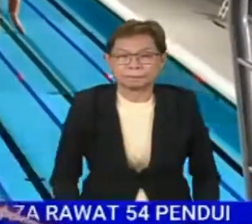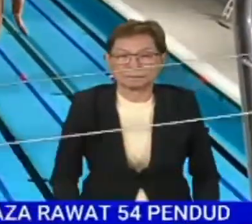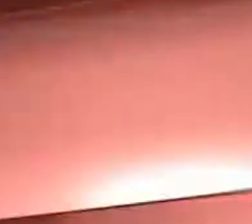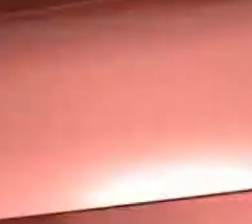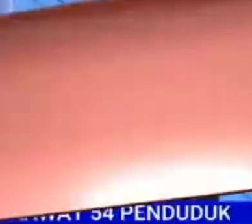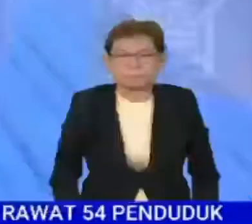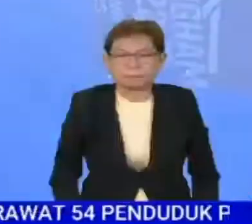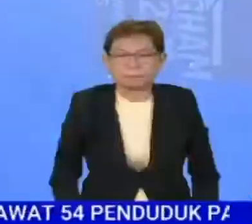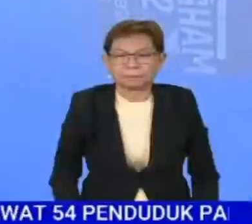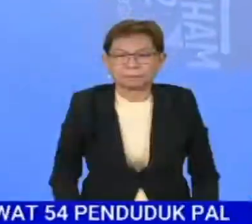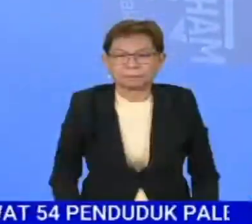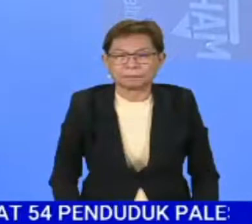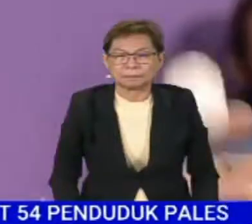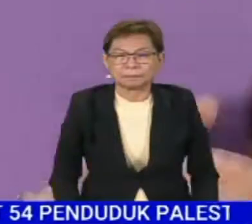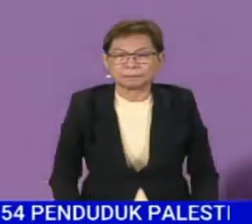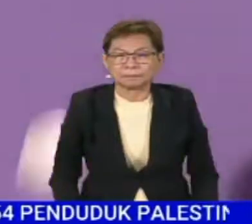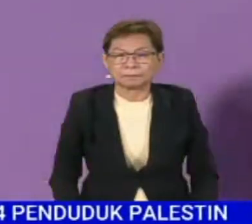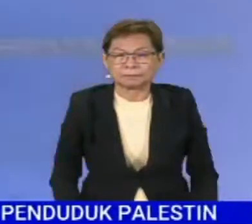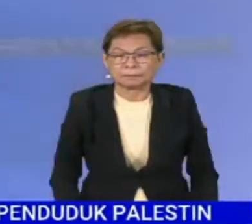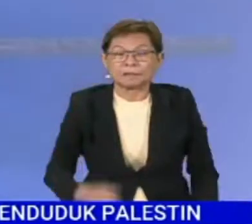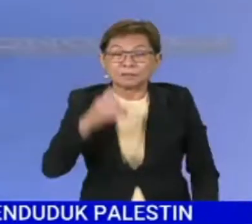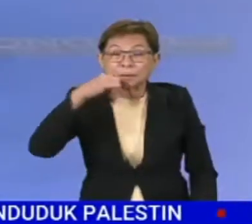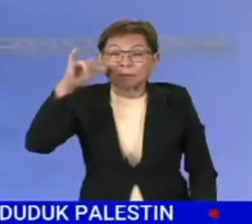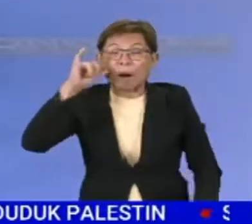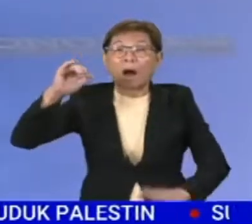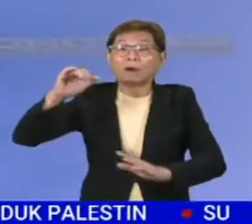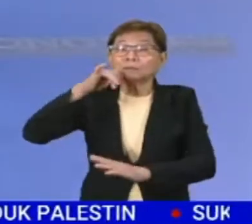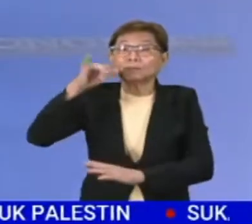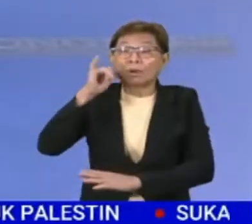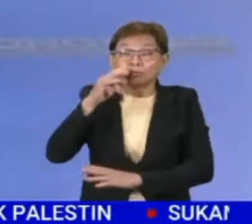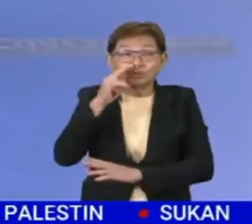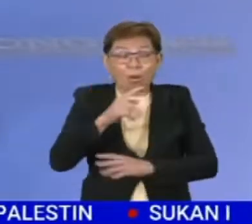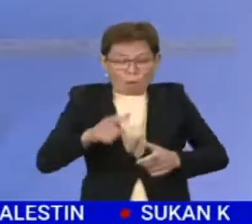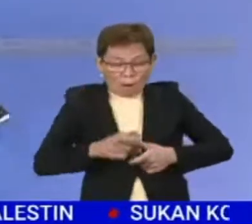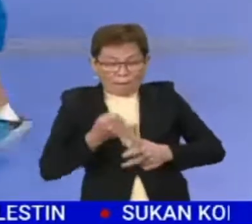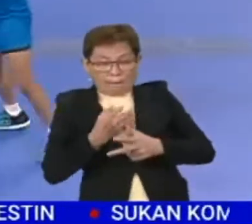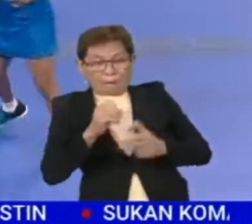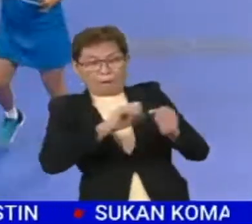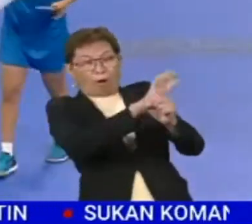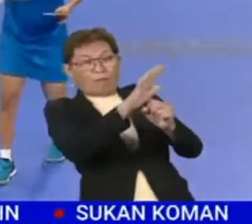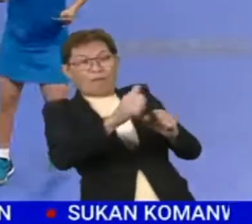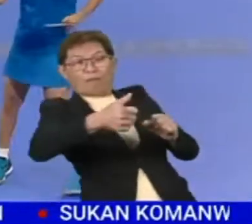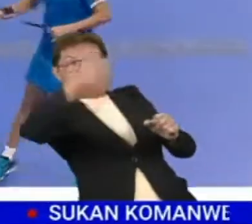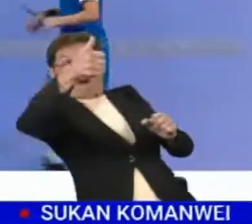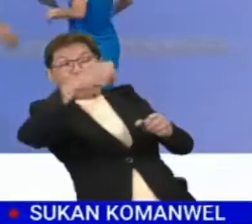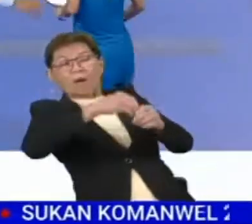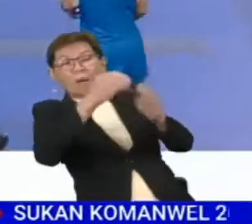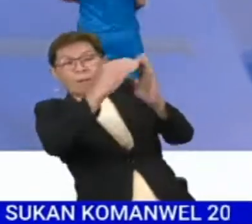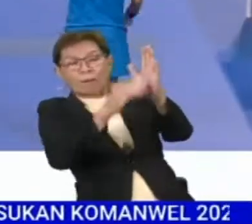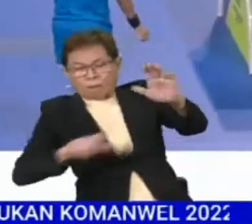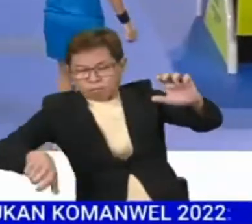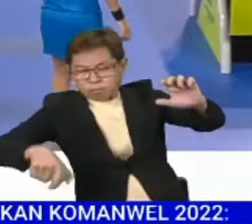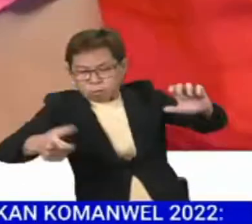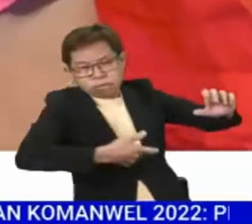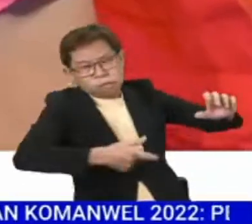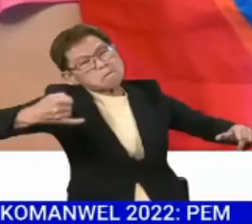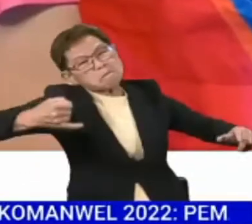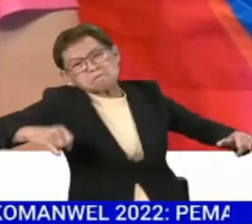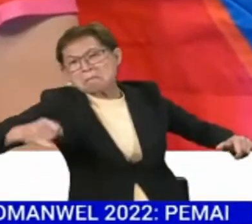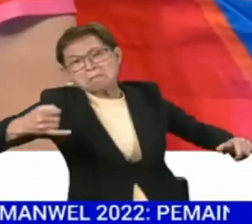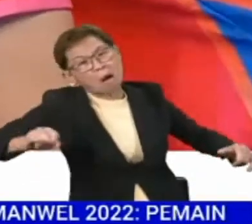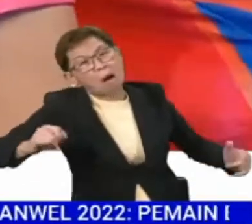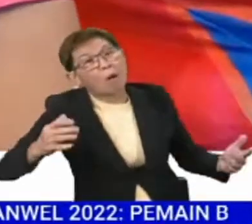Hai job search job Hai semalam harapan untuk melihat-lihat dan baskom well pertama dalam acara pingpong tidak kesampaian